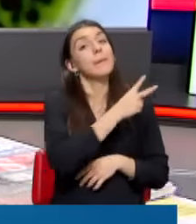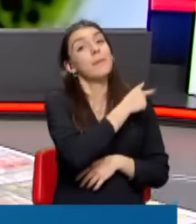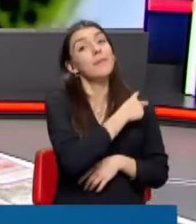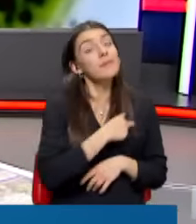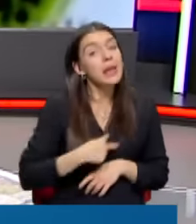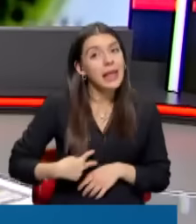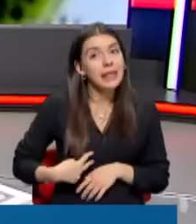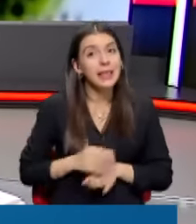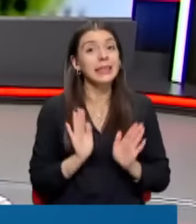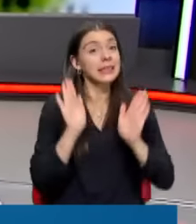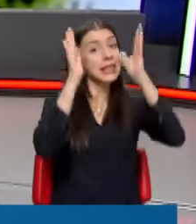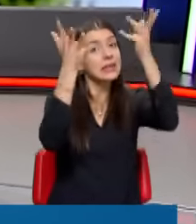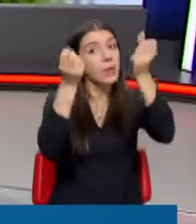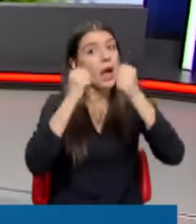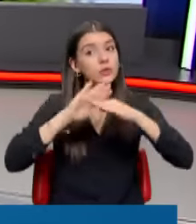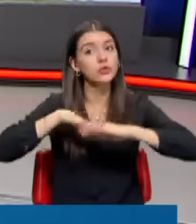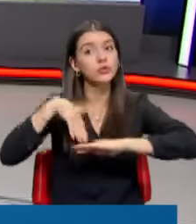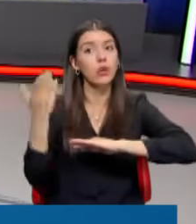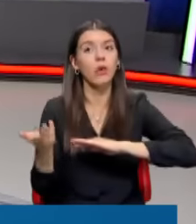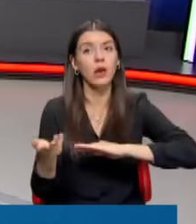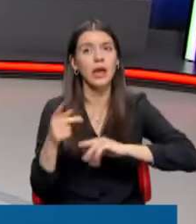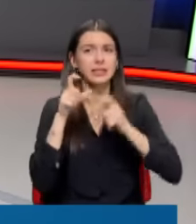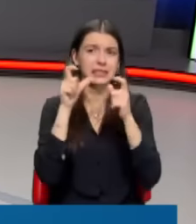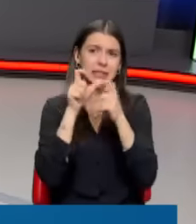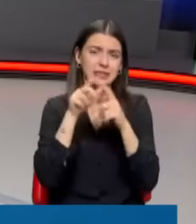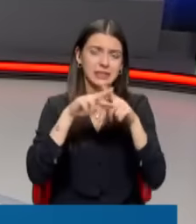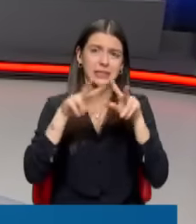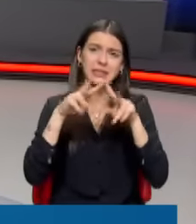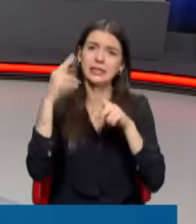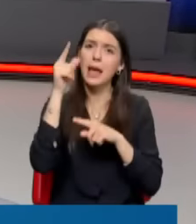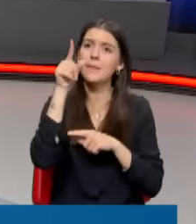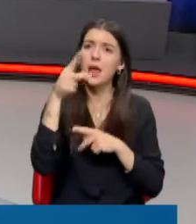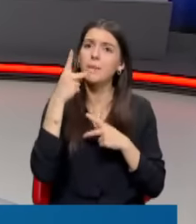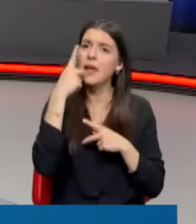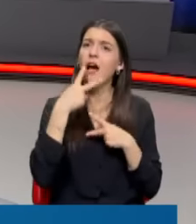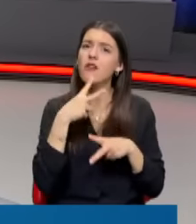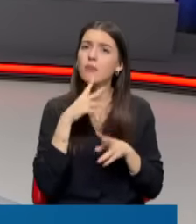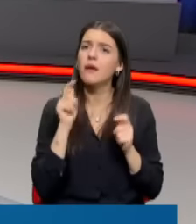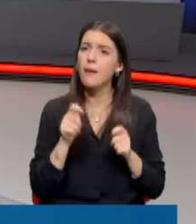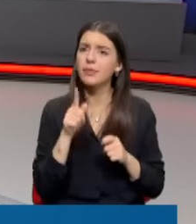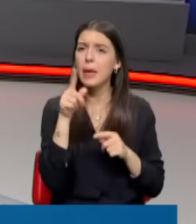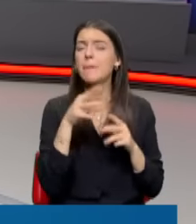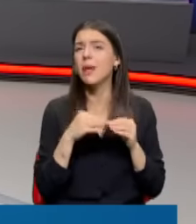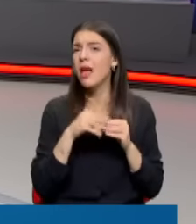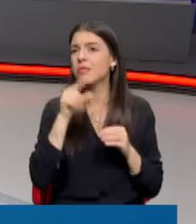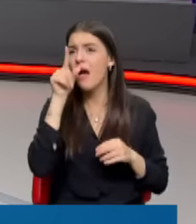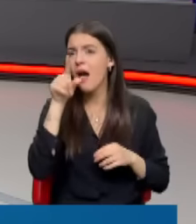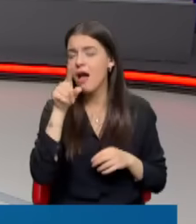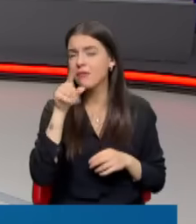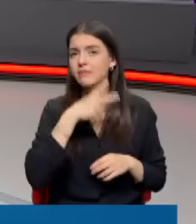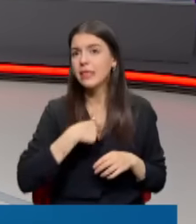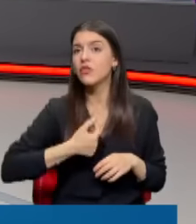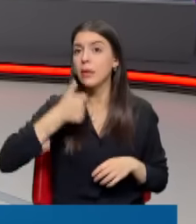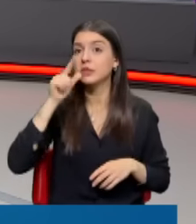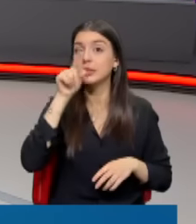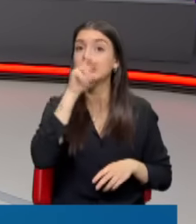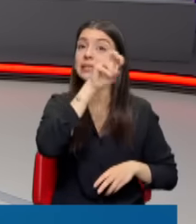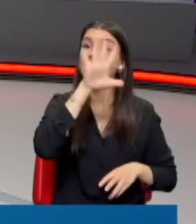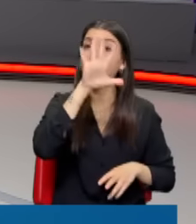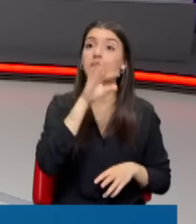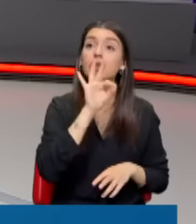belediyeyi teslim aldıktan sonra biliyorsunuz Sami Er bir açıklama yapmıştı. Malatya Büyükşehir Belediye Başkanı 85 milyon lira